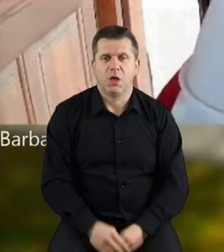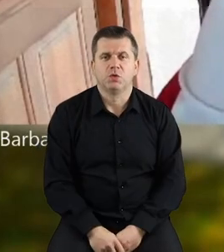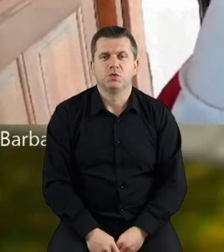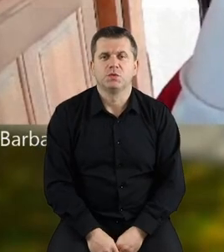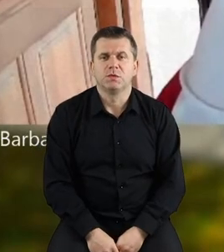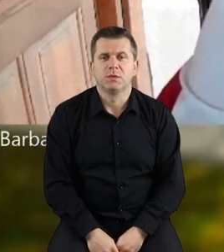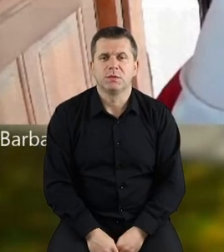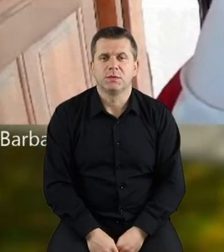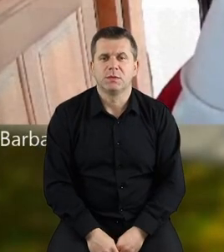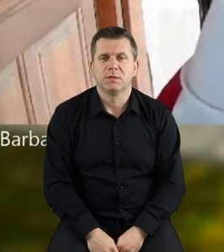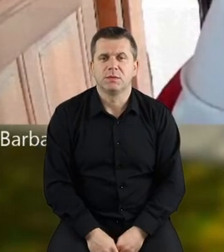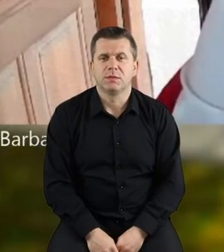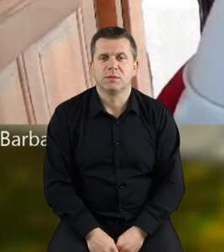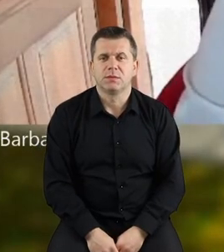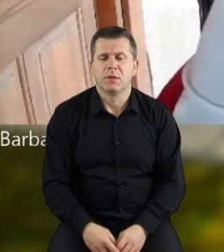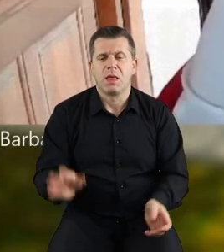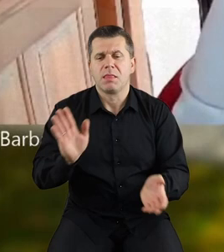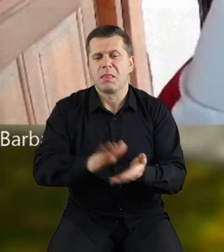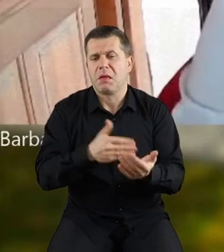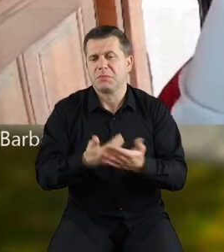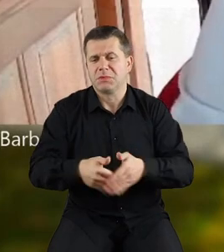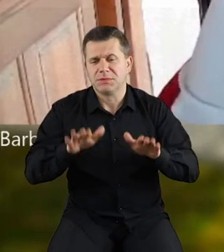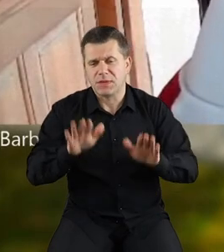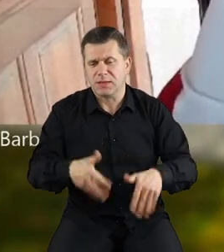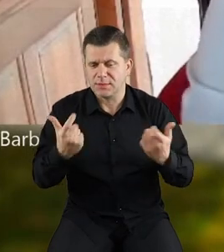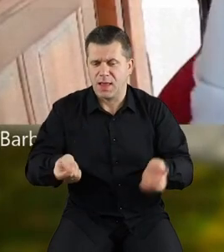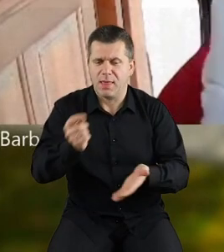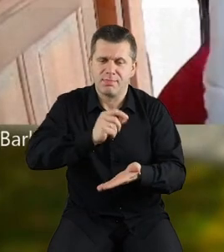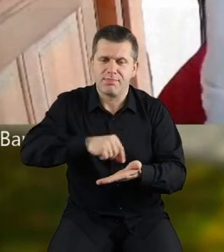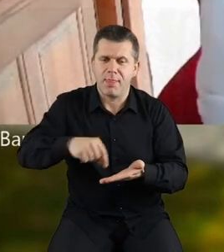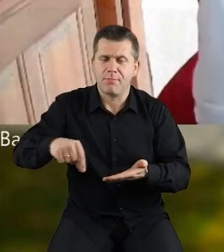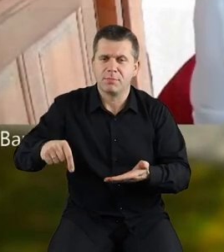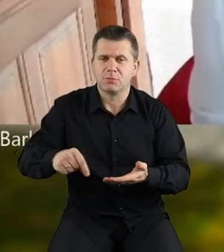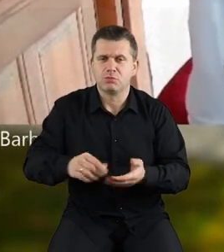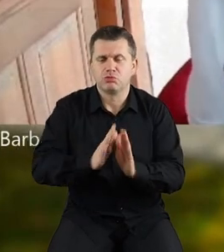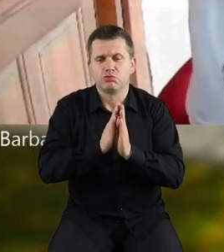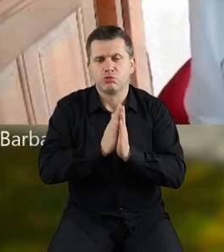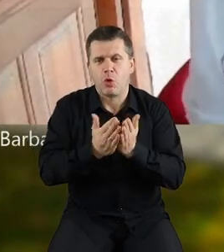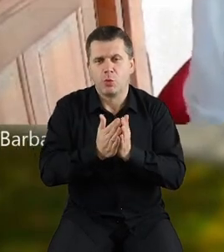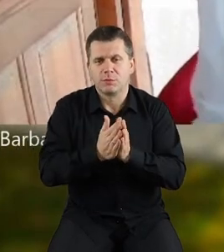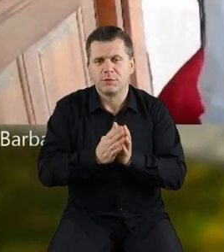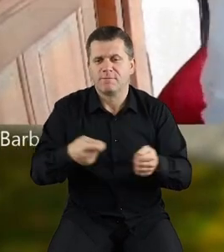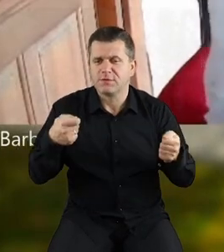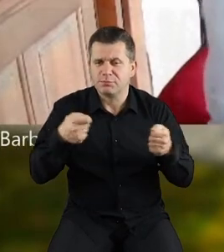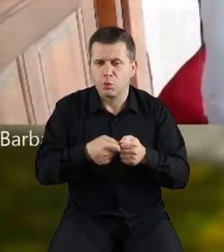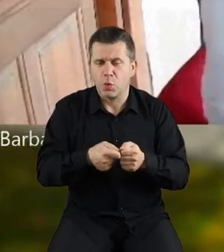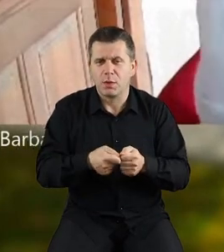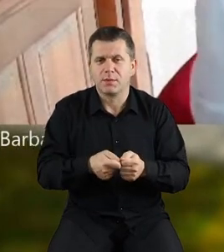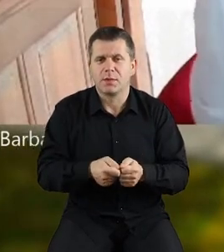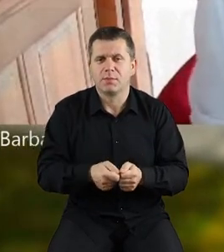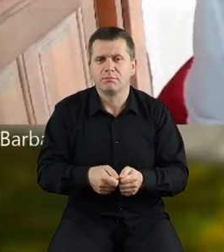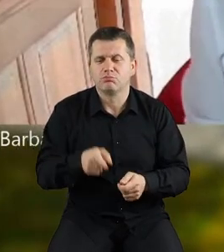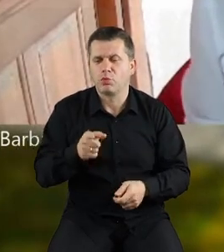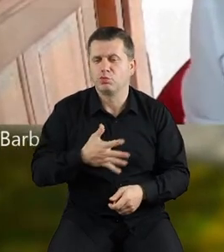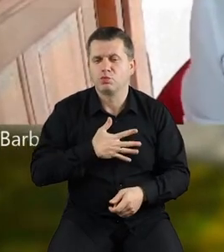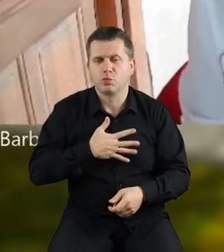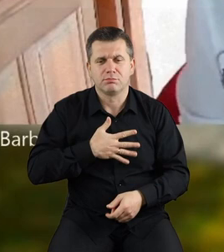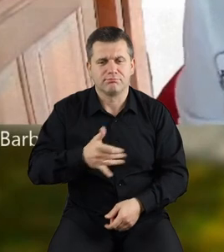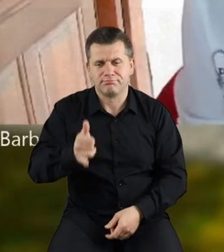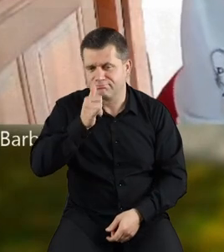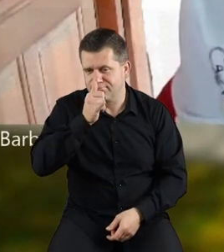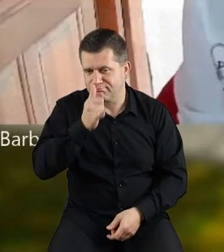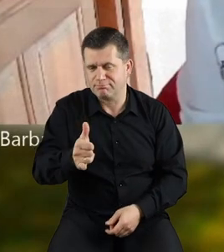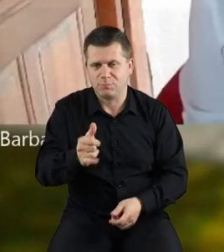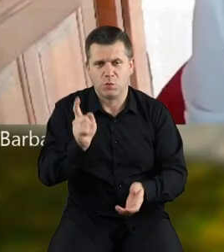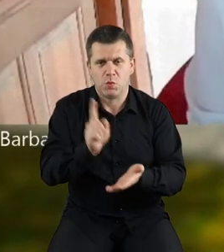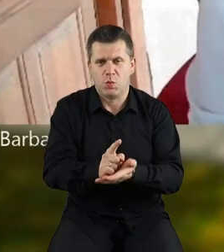bardzo ważne, bo gdybym siadała z zamiarem napisania książki wspólnej, nie mogłoby